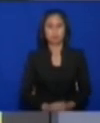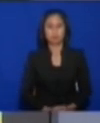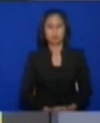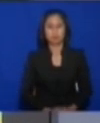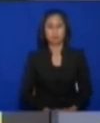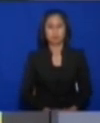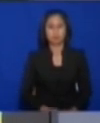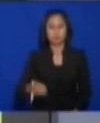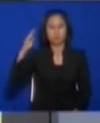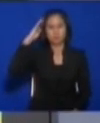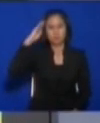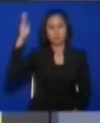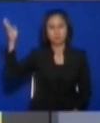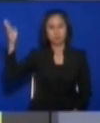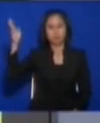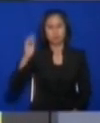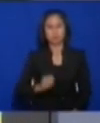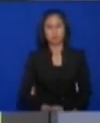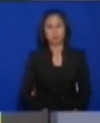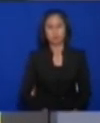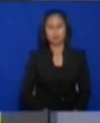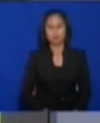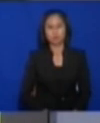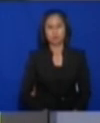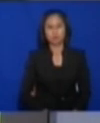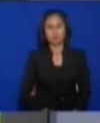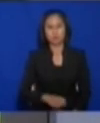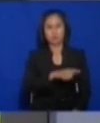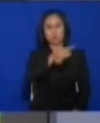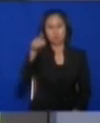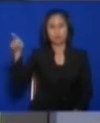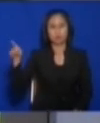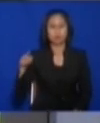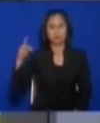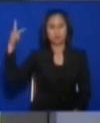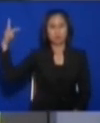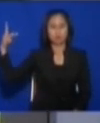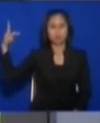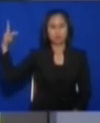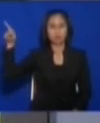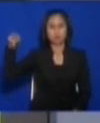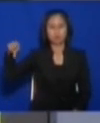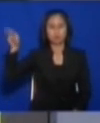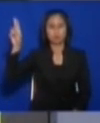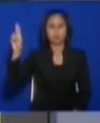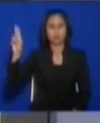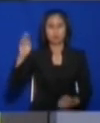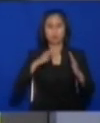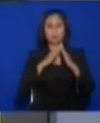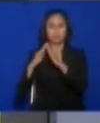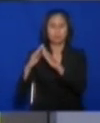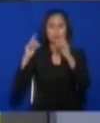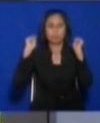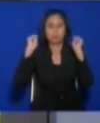seorang matic ketua DPRD kota Tegal seluruh komisioner KPU dan Panwaslu kota Tegal yang